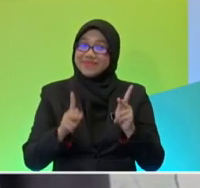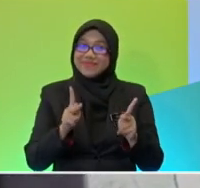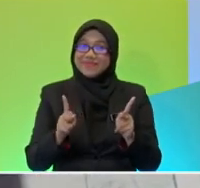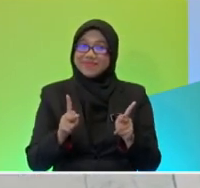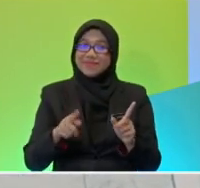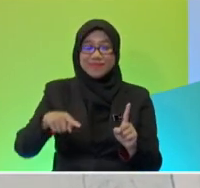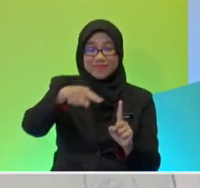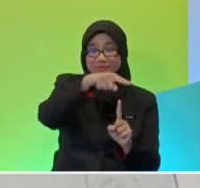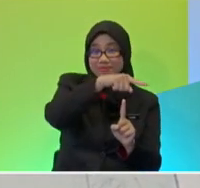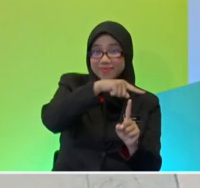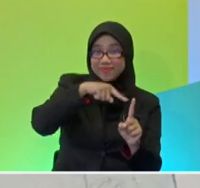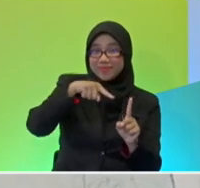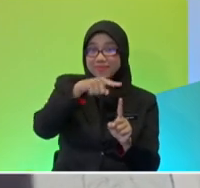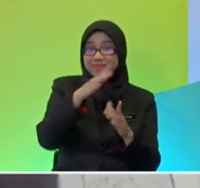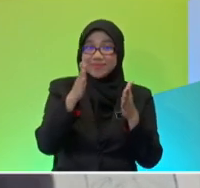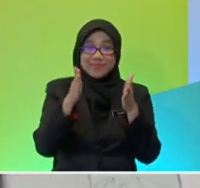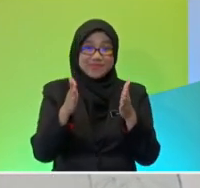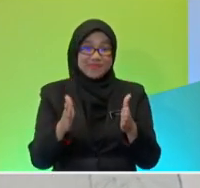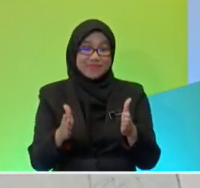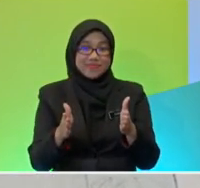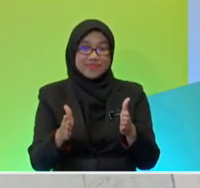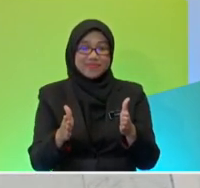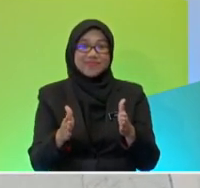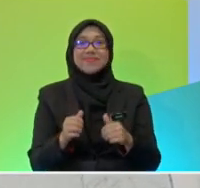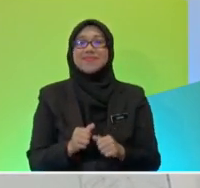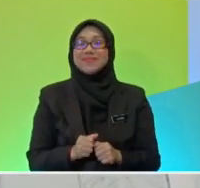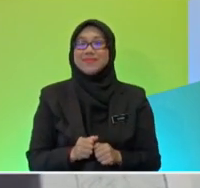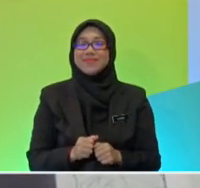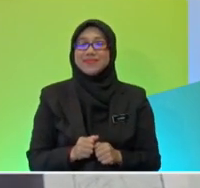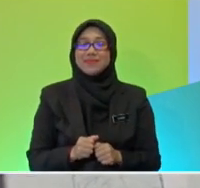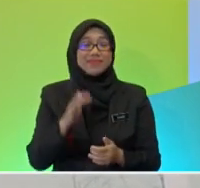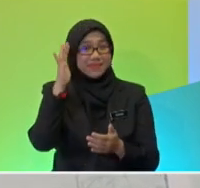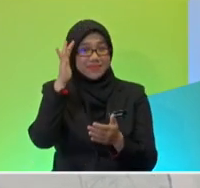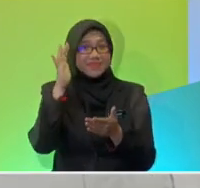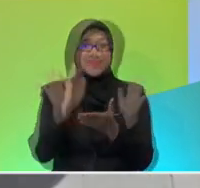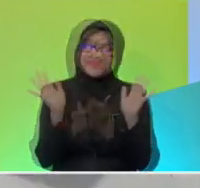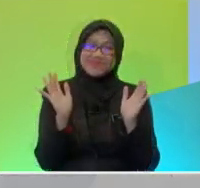oleh orang orang yang dipercayai